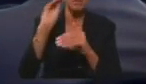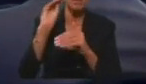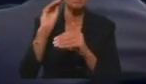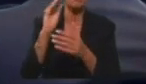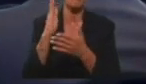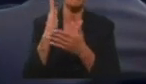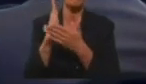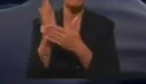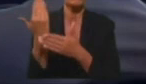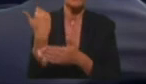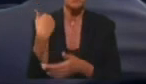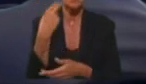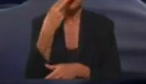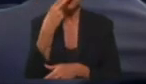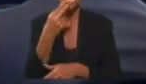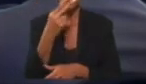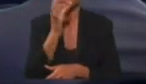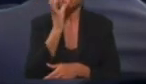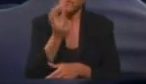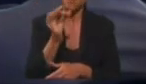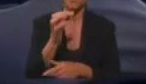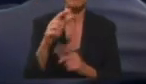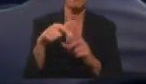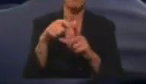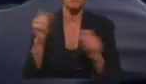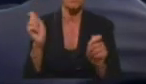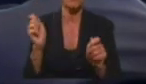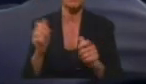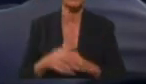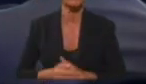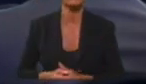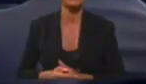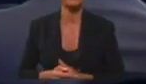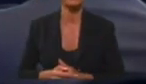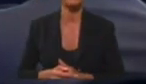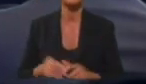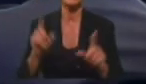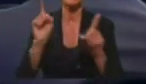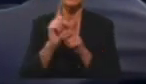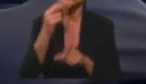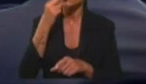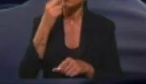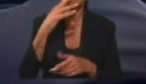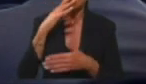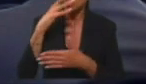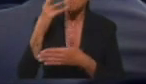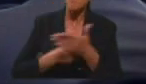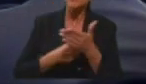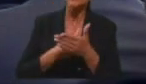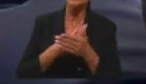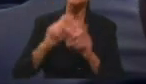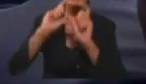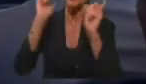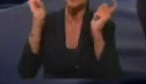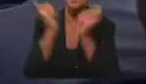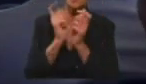było to dosyć dobre, dosyć korzystne rozwiązanie. Też zauważono jakieś korzyści z perspektywy całego miasta,